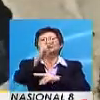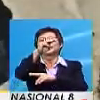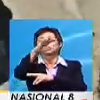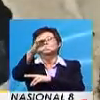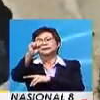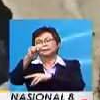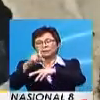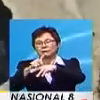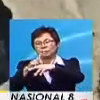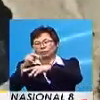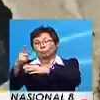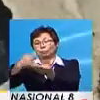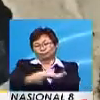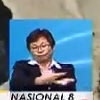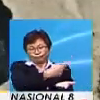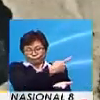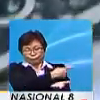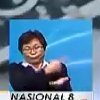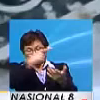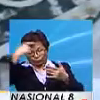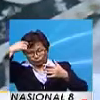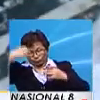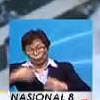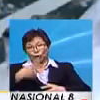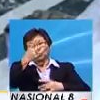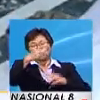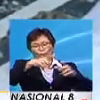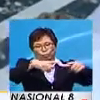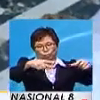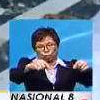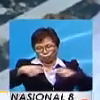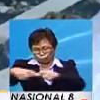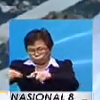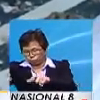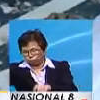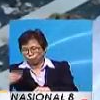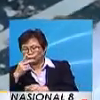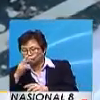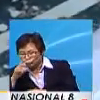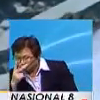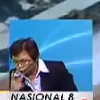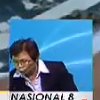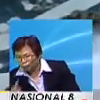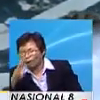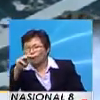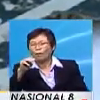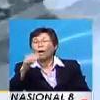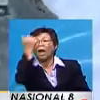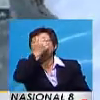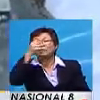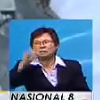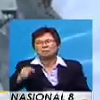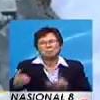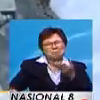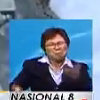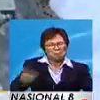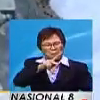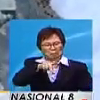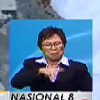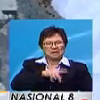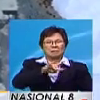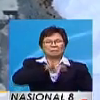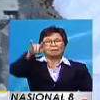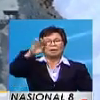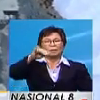ibuegara minggu lepas beliau mengesahkan Dua lagi sepihan yang dijumpai di mozambik Afrika Selatan berkemungkinan besar milik pesawat